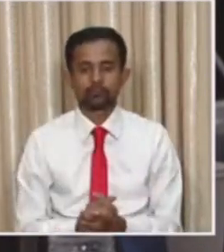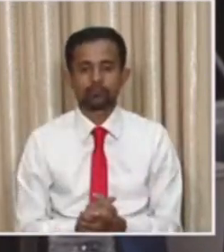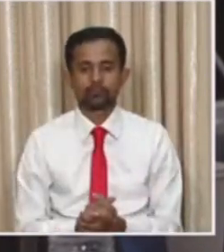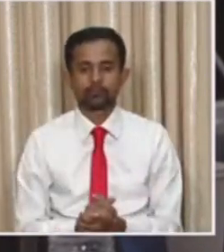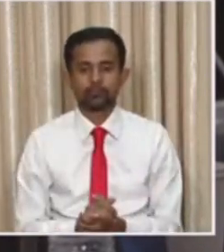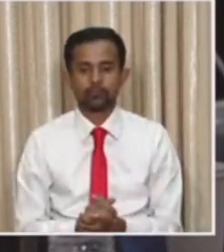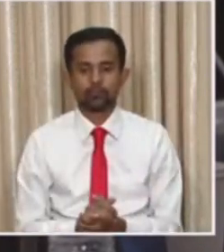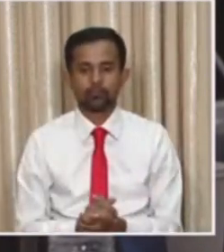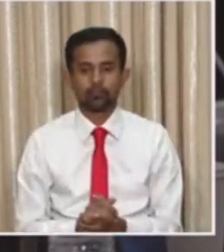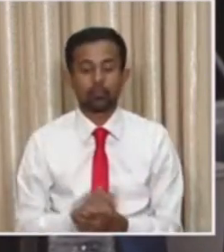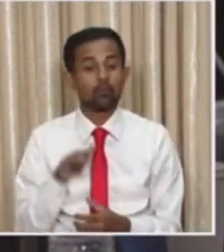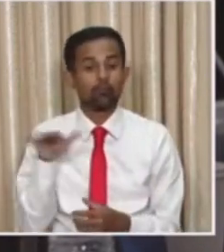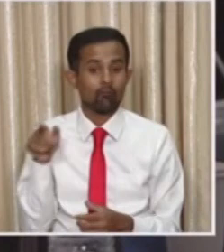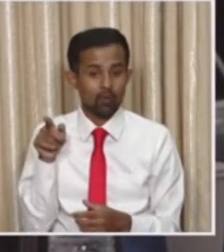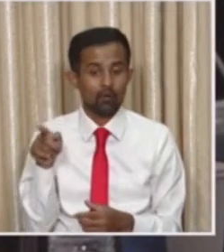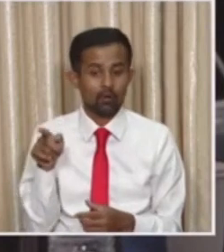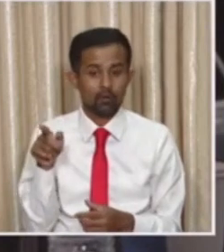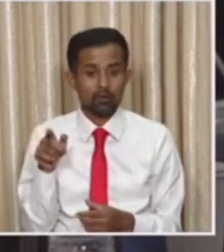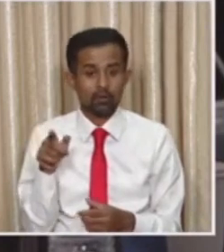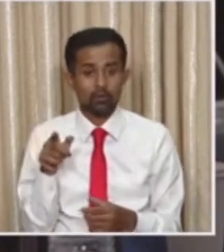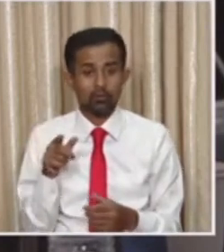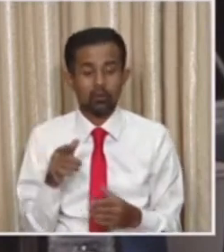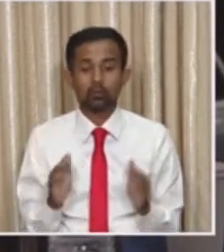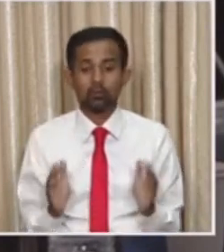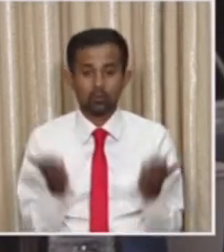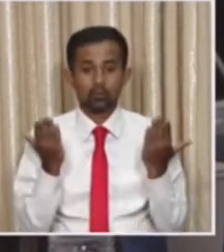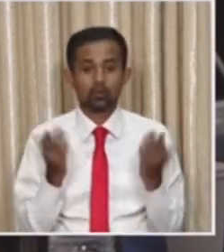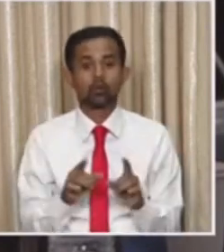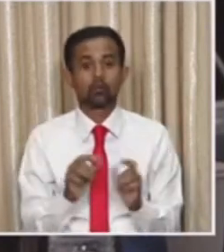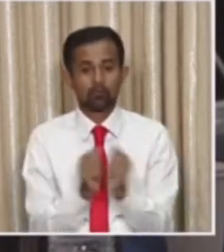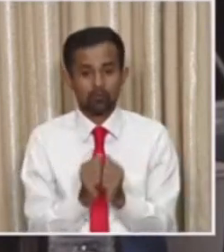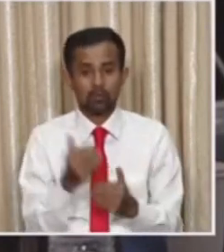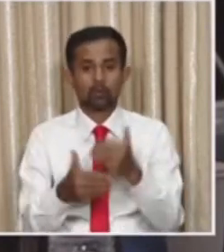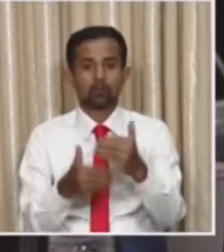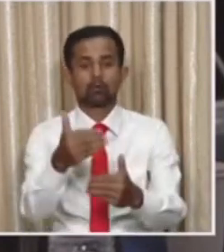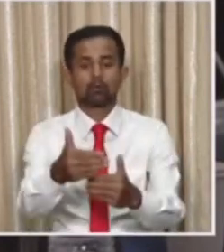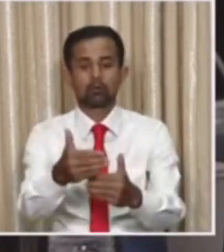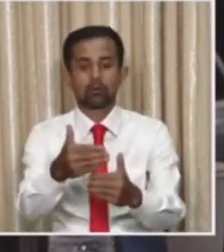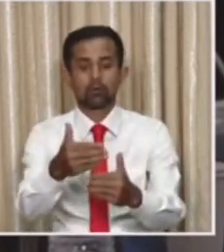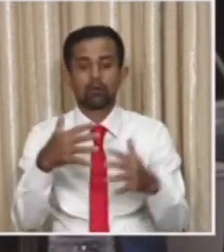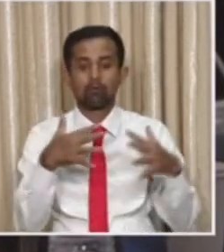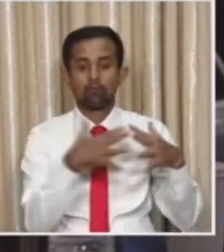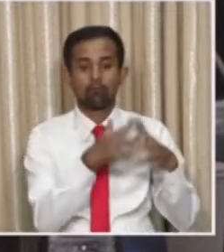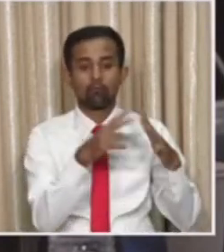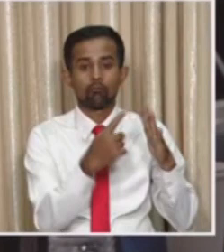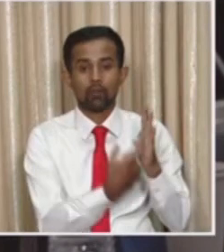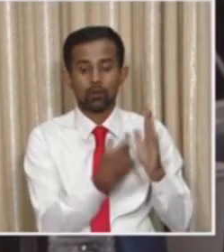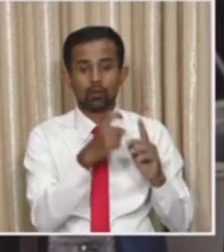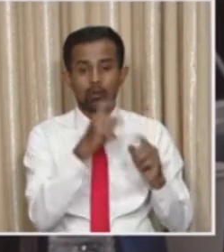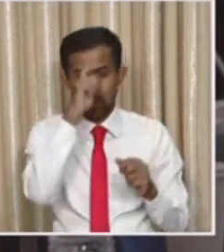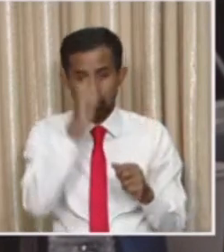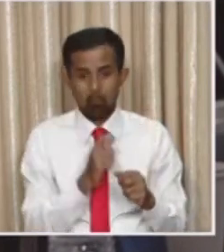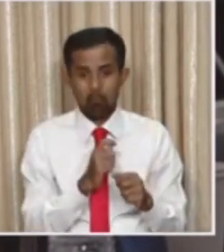அங்கே வந்து அதை கட்டுமன்ற வேலைகள் திரைமறைவிலே ஆரம்பிக்கப்பட்டிருந்தது. அது விதிர விக்ரமநாயக் அவர்கள் ஒரு நியாயமற்ற ஒரு